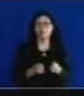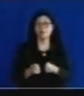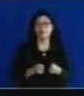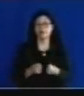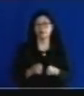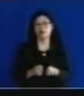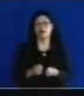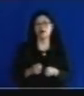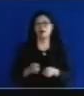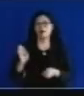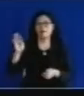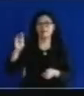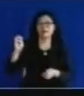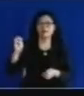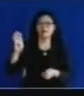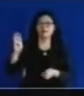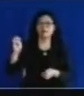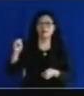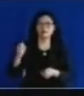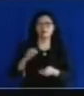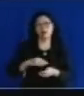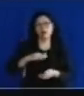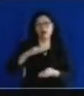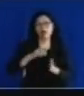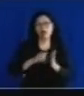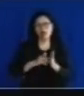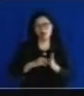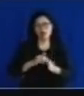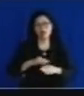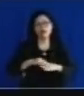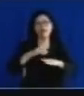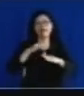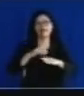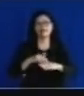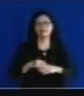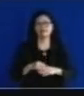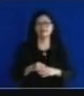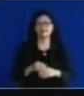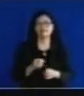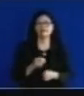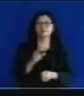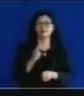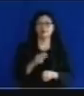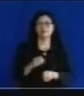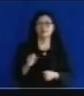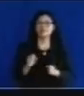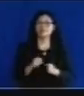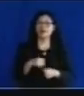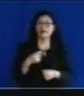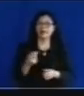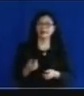perlu juga untuk mengalami kenaikan? Pertanyaan pertama. Berikutnya,